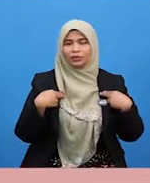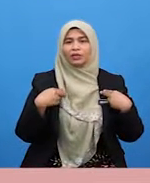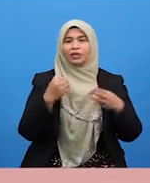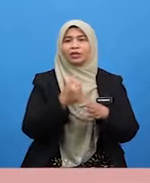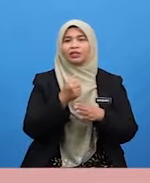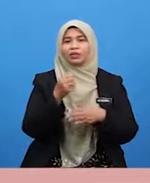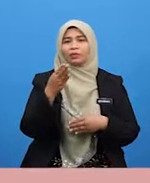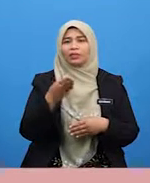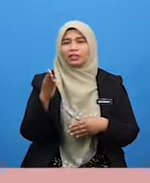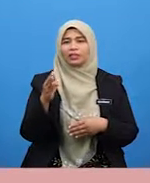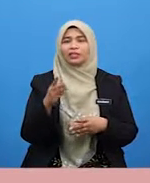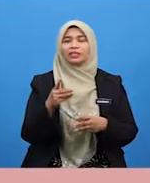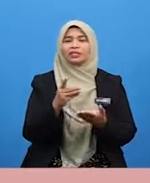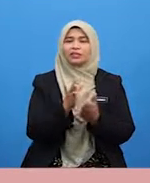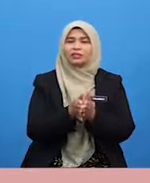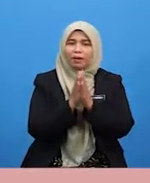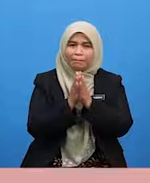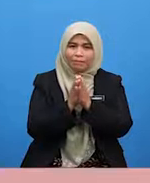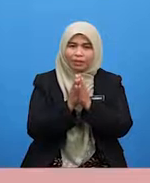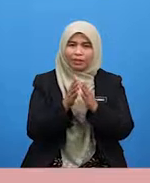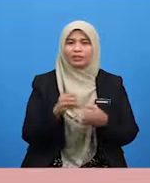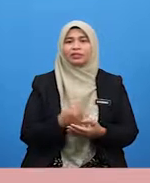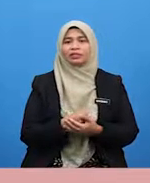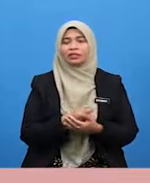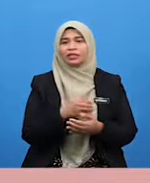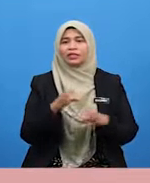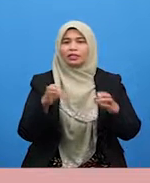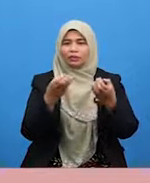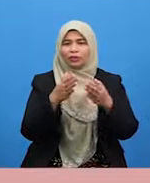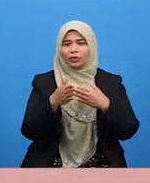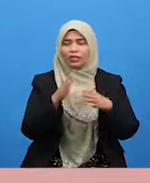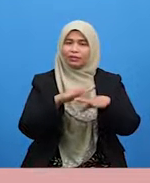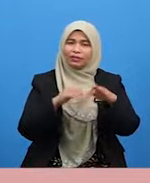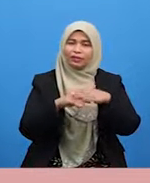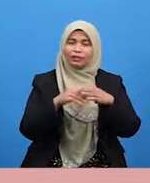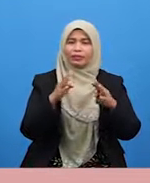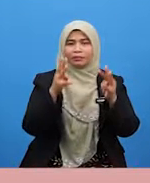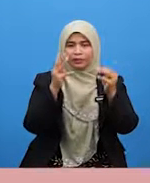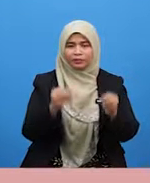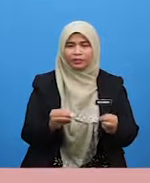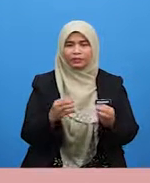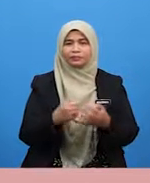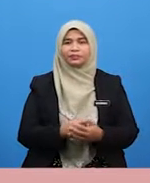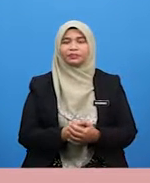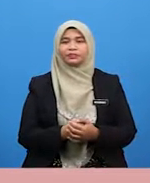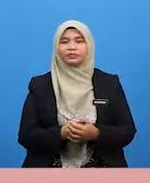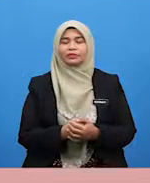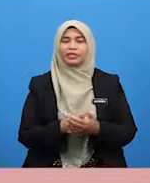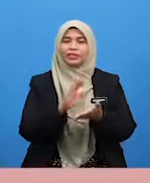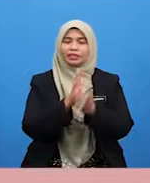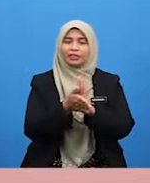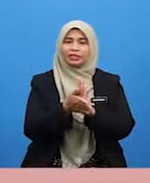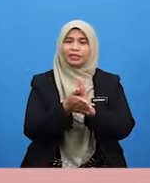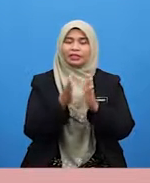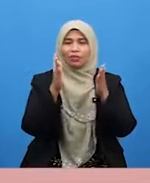didewakan, disembah dan dipuja serta dibuat oleh tangan manusia. Jadi, penyembah